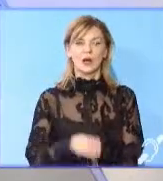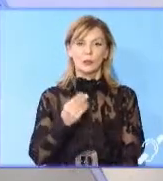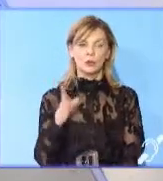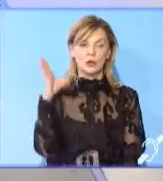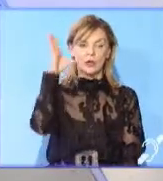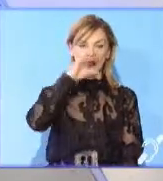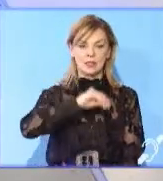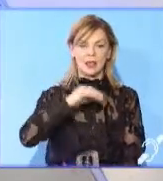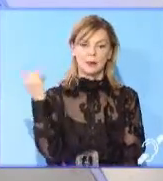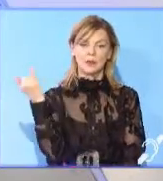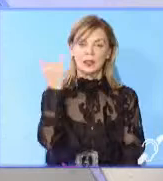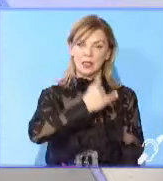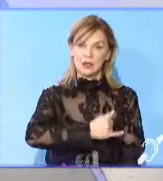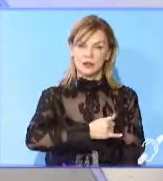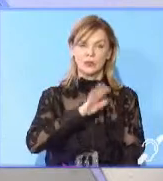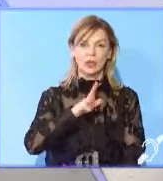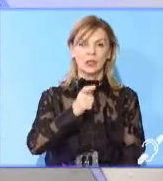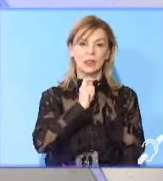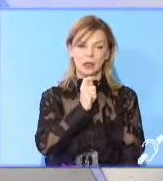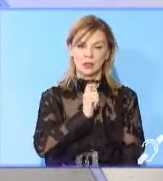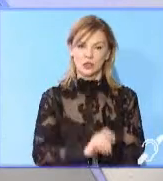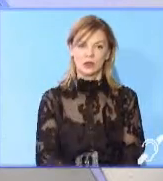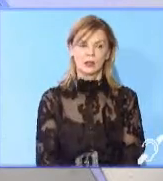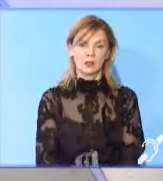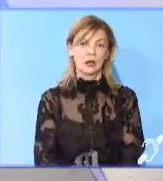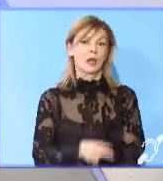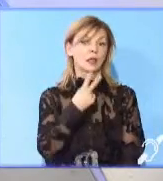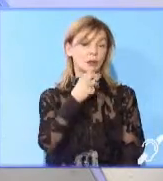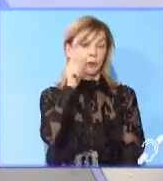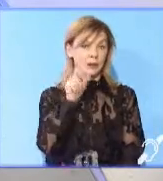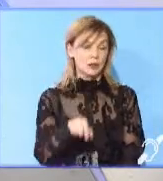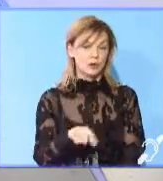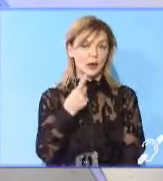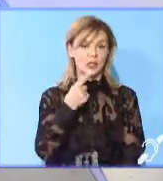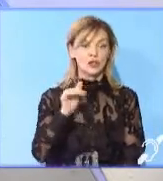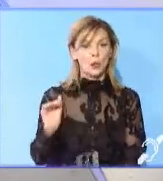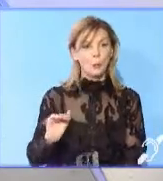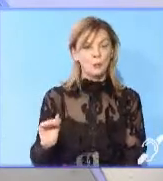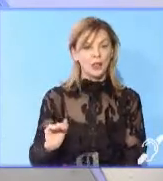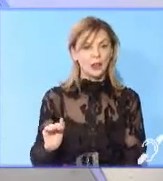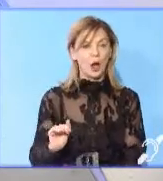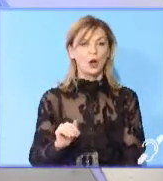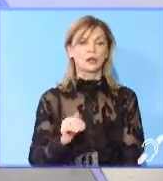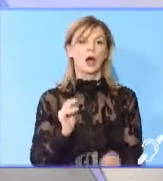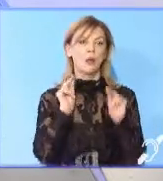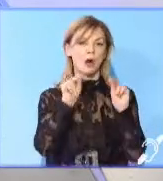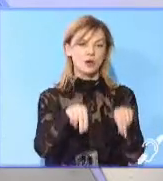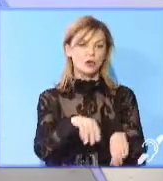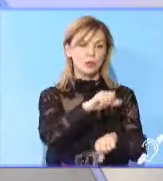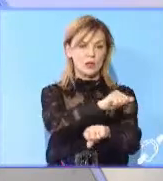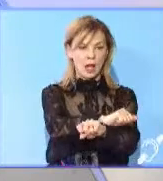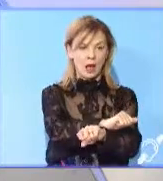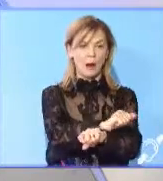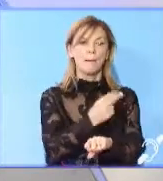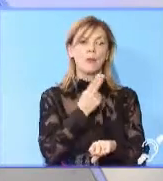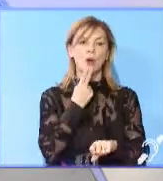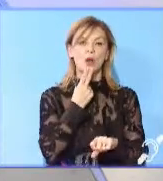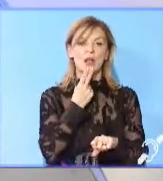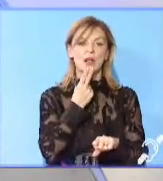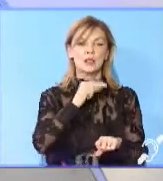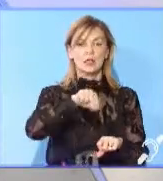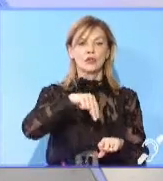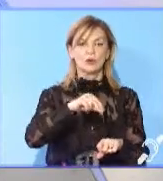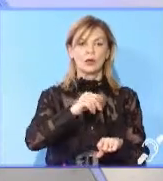Bună seara, doamnelor și domnilor! Bun găsit la Telejurnal! Trei persoane, între care un minor, au ajuns în arestul poliției din